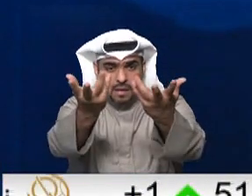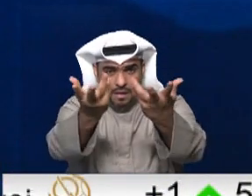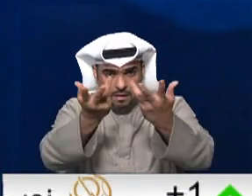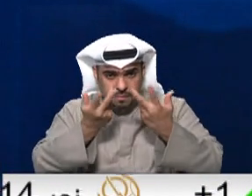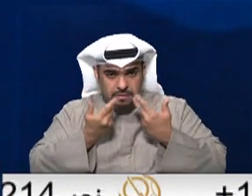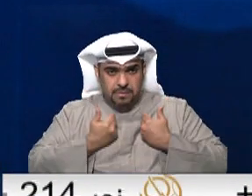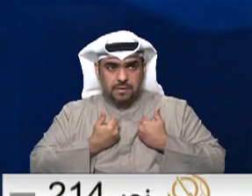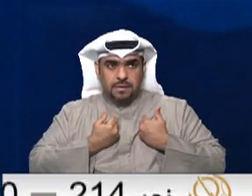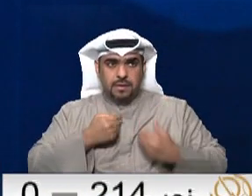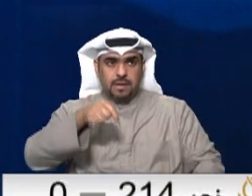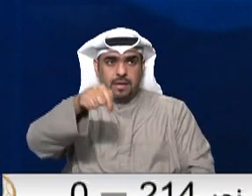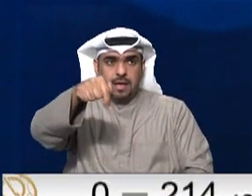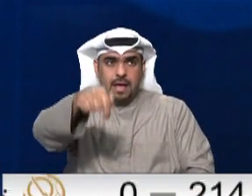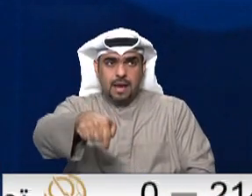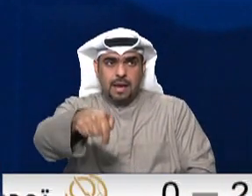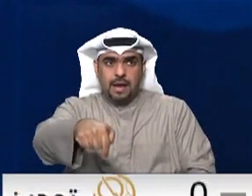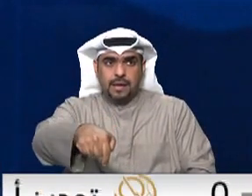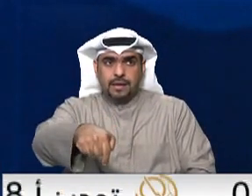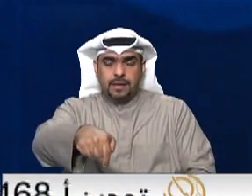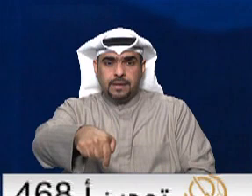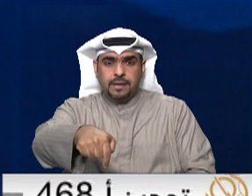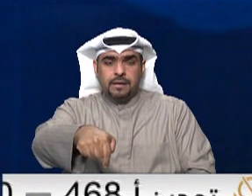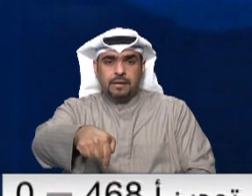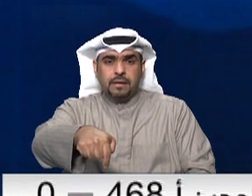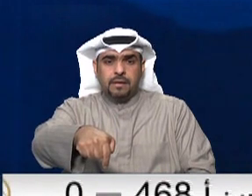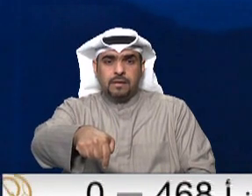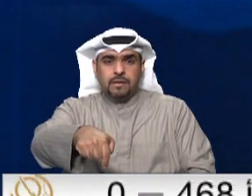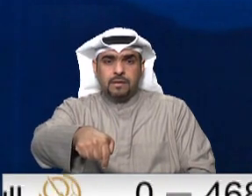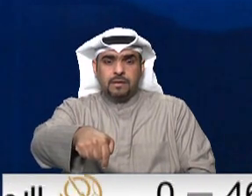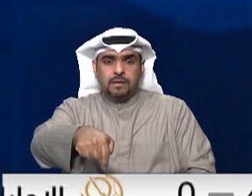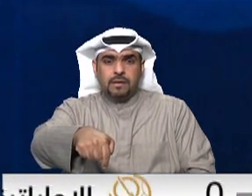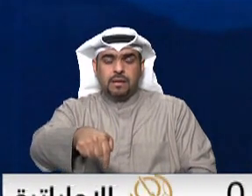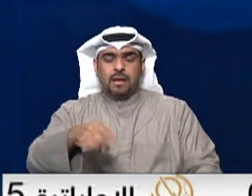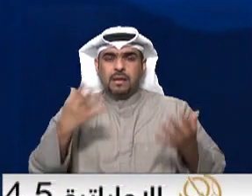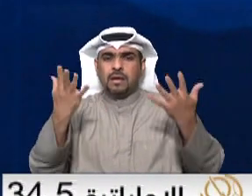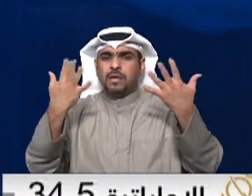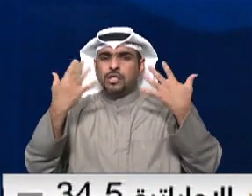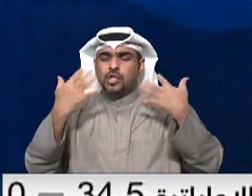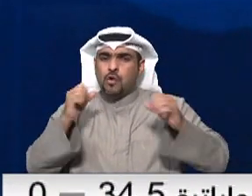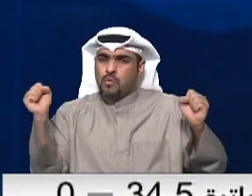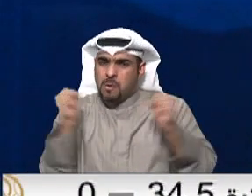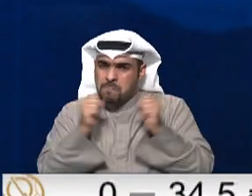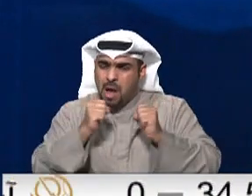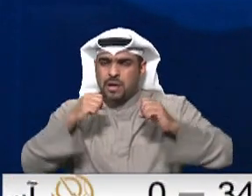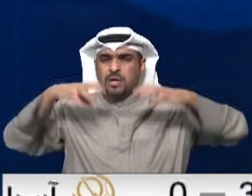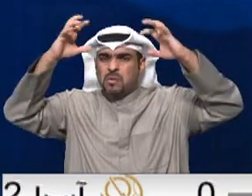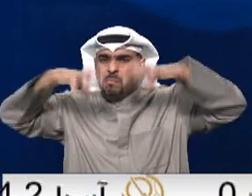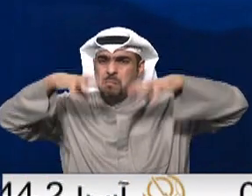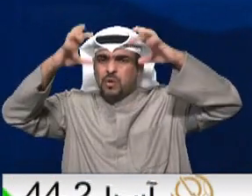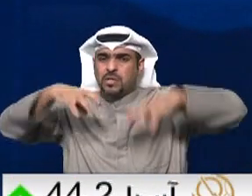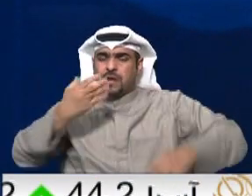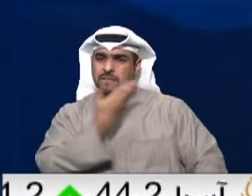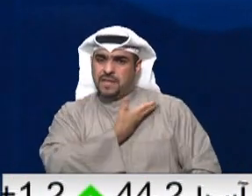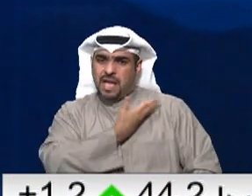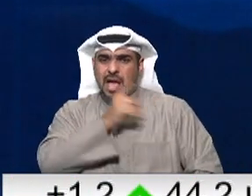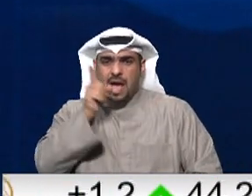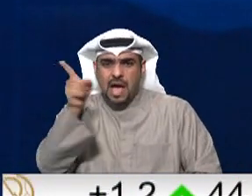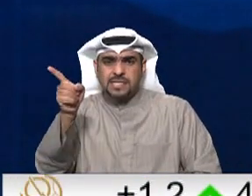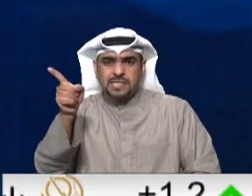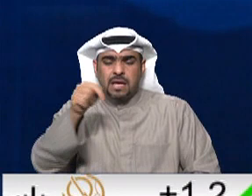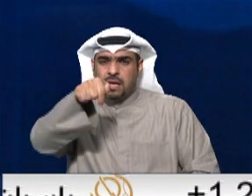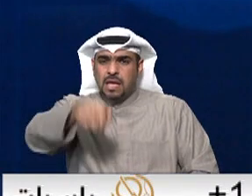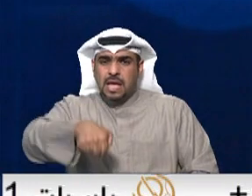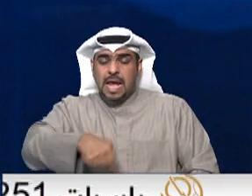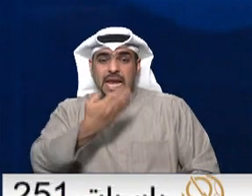في ظل، لا أريد أن أقول سوء الأحوال الجوية، ولكن بتغير المناخ لديكم، شديدة